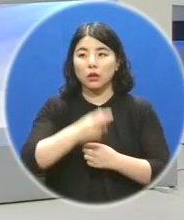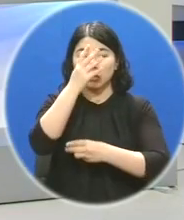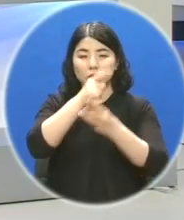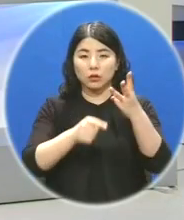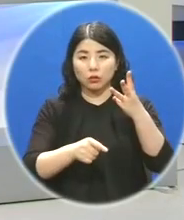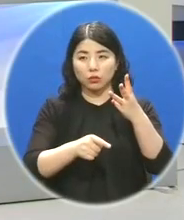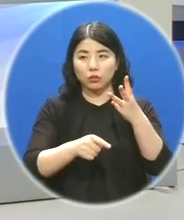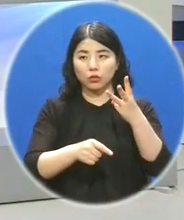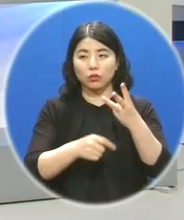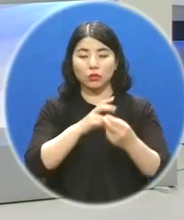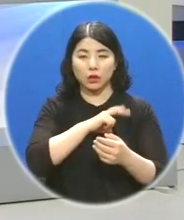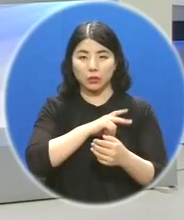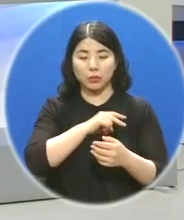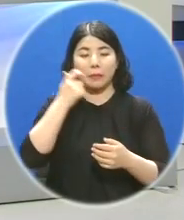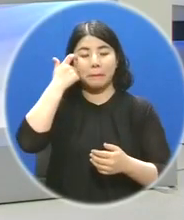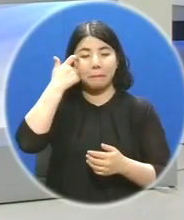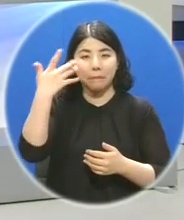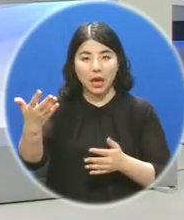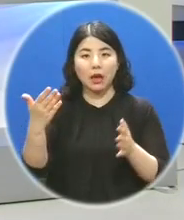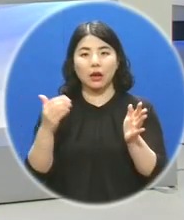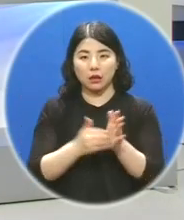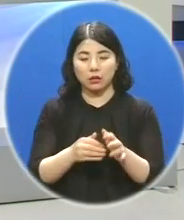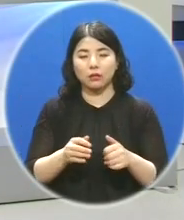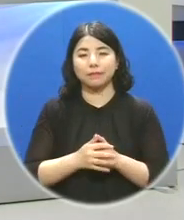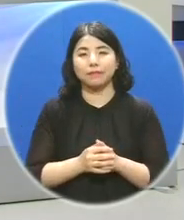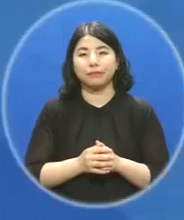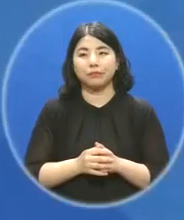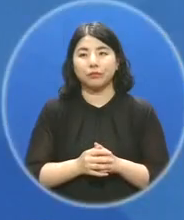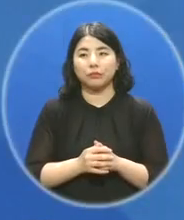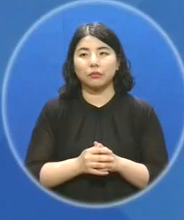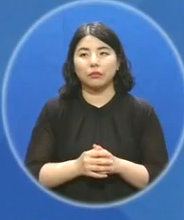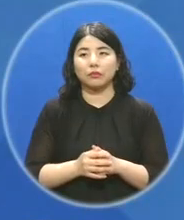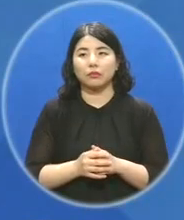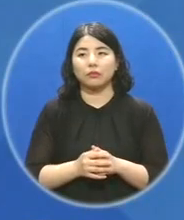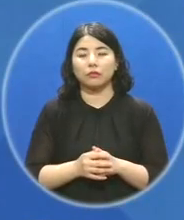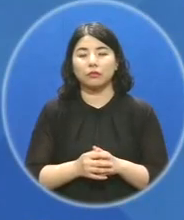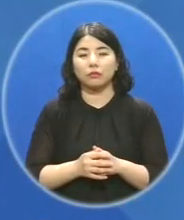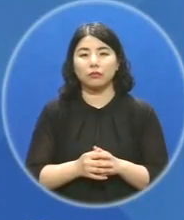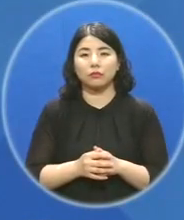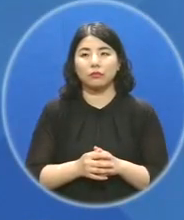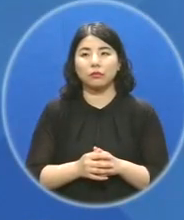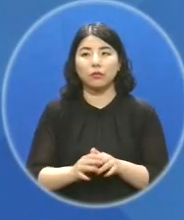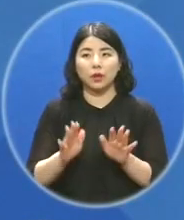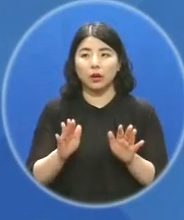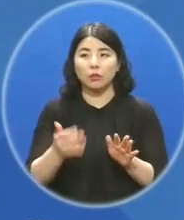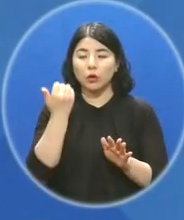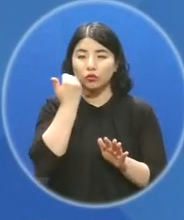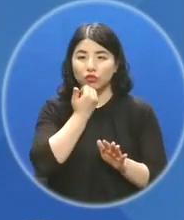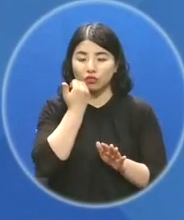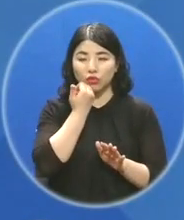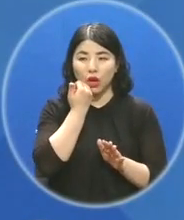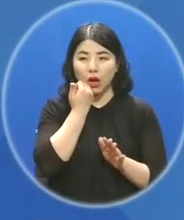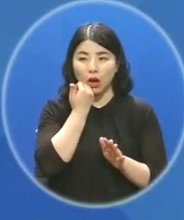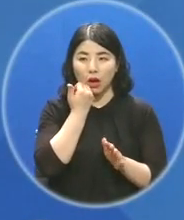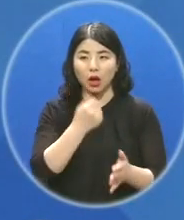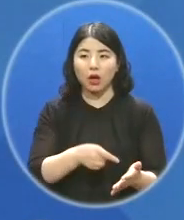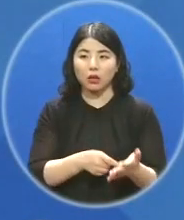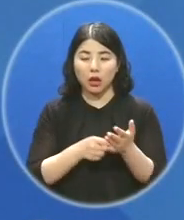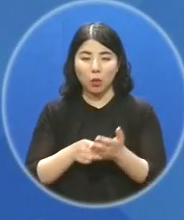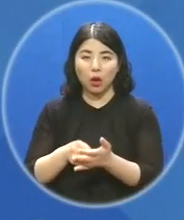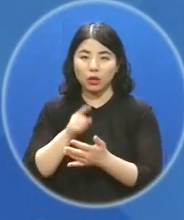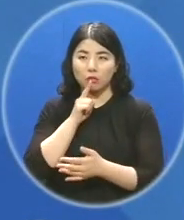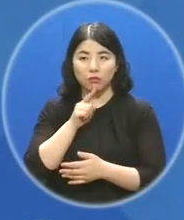청주시 의원한테 여쭤봤더니 네. 그러니까 이게 되게 이번에는 누가 나올 겁니다